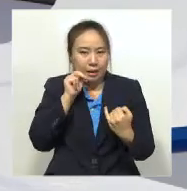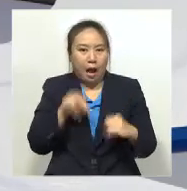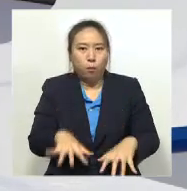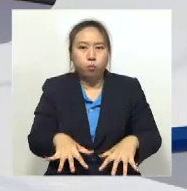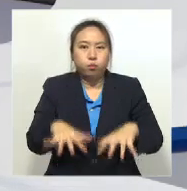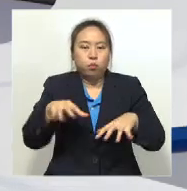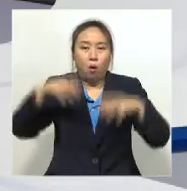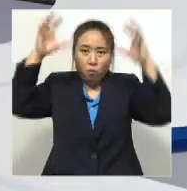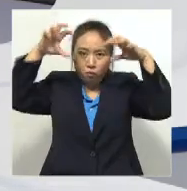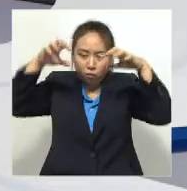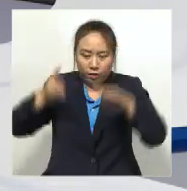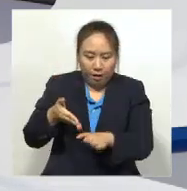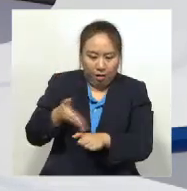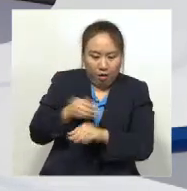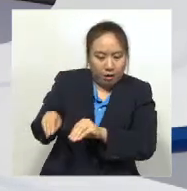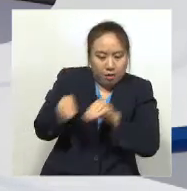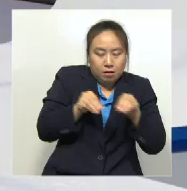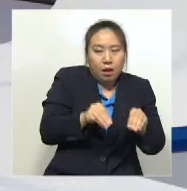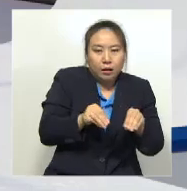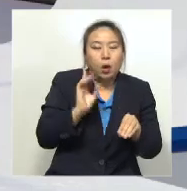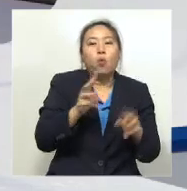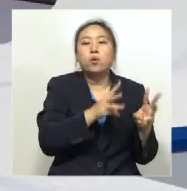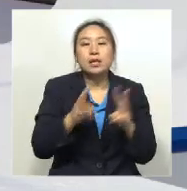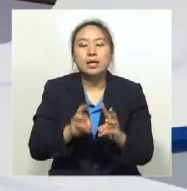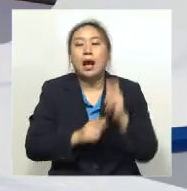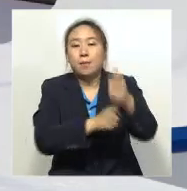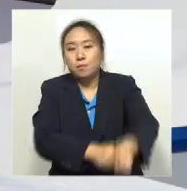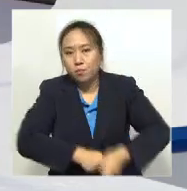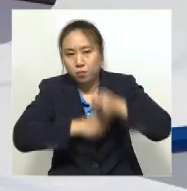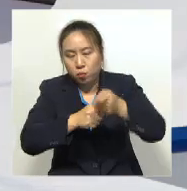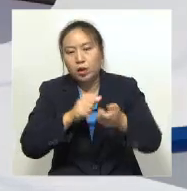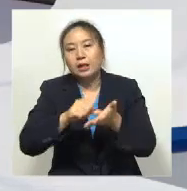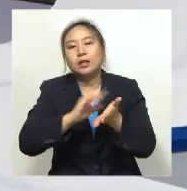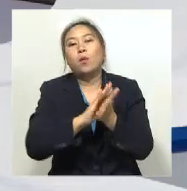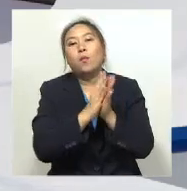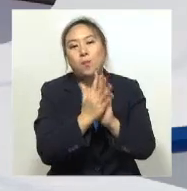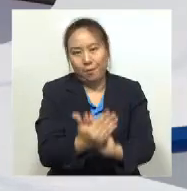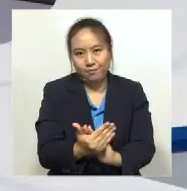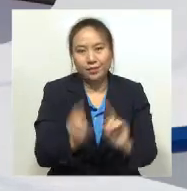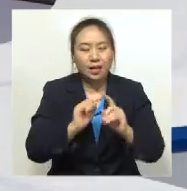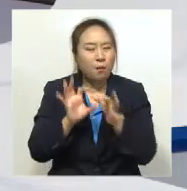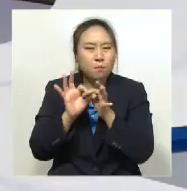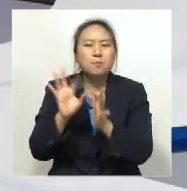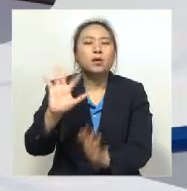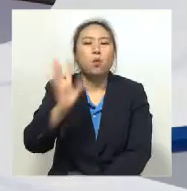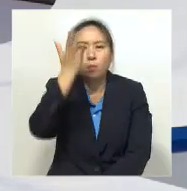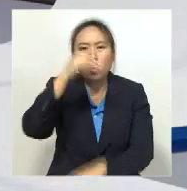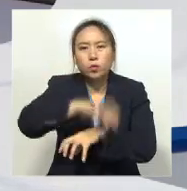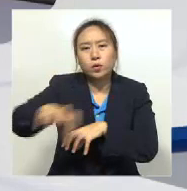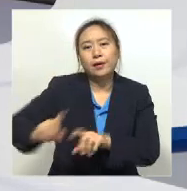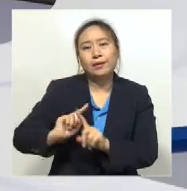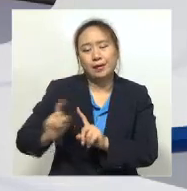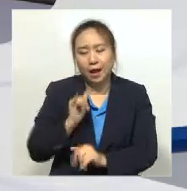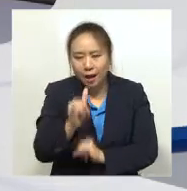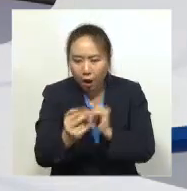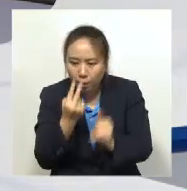มาเร็วกว่าปกติก็ต้องปรับเปลี่ยนวิธีการปลูกไปแต่ไม่ต้องห่วงนะคะเพราะว่า ท่าที่ดูเนี่ยหน่วยงานต่างๆเขาเข้าไปสำรวจแล้ว